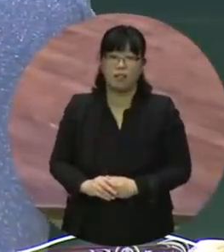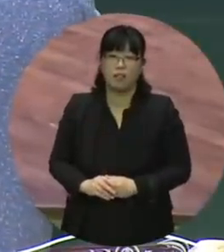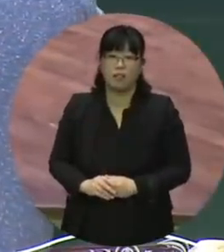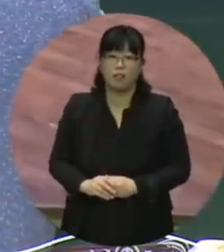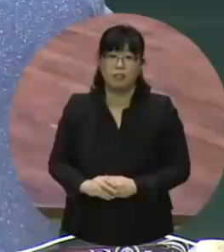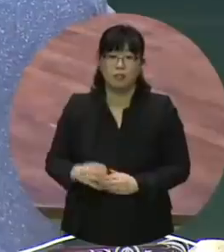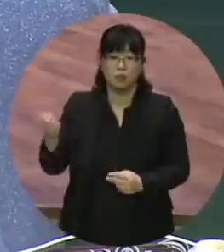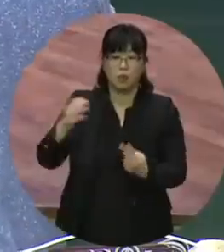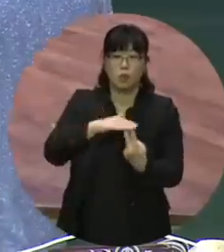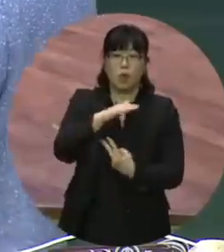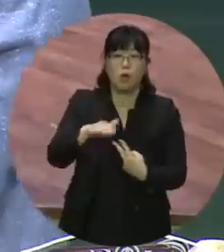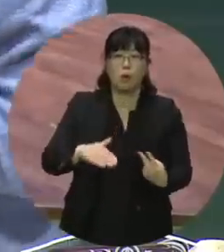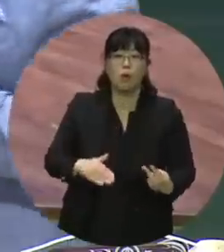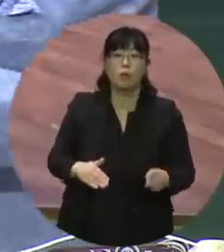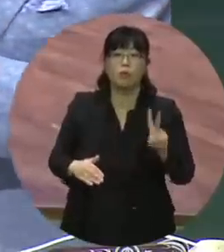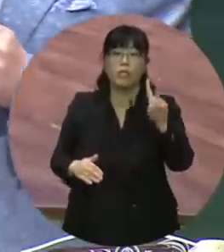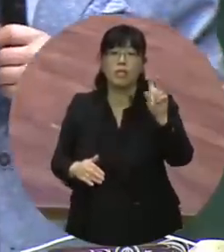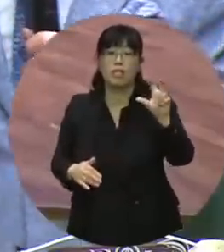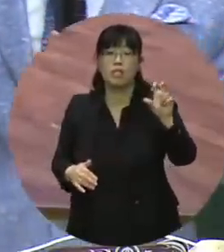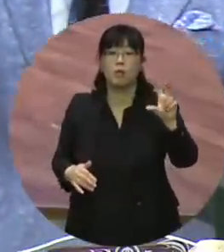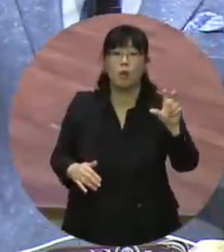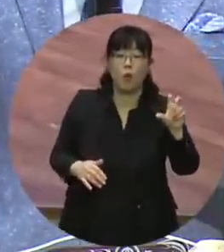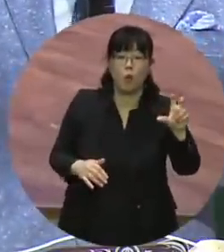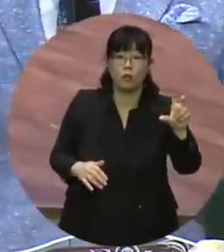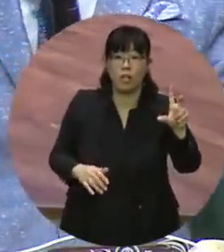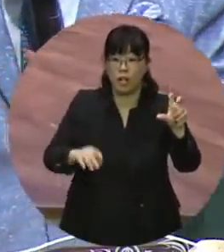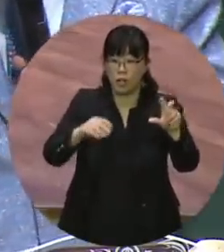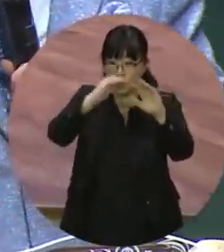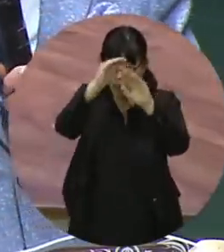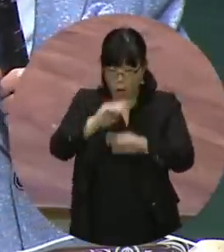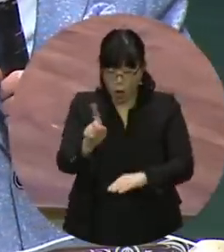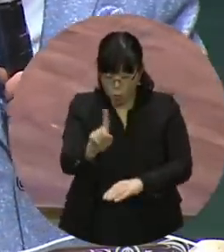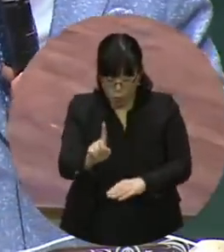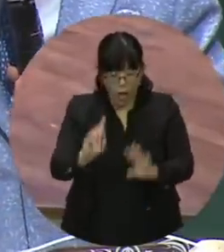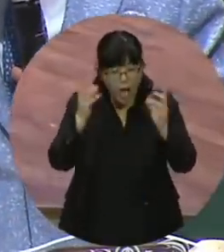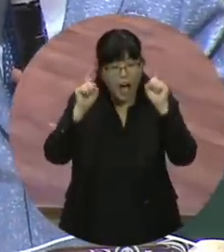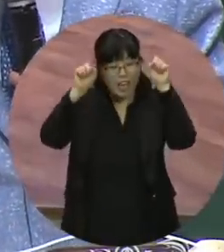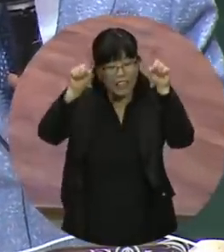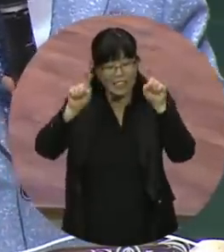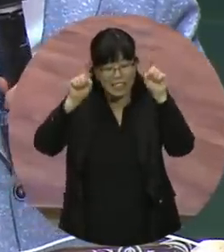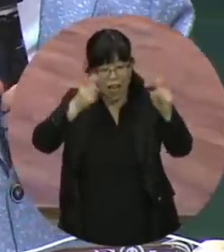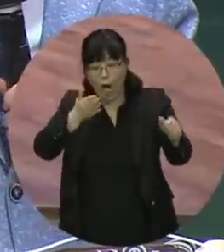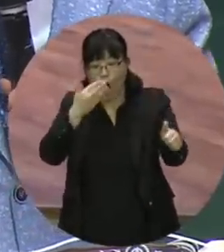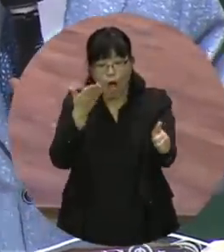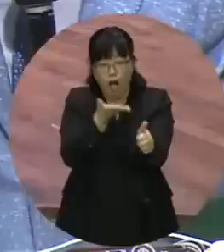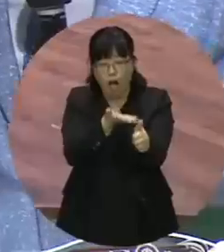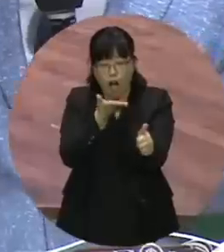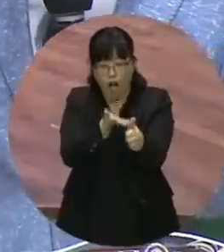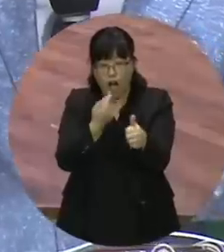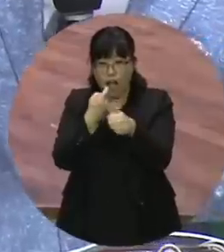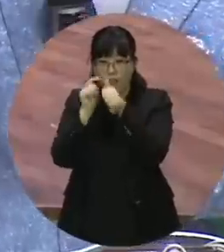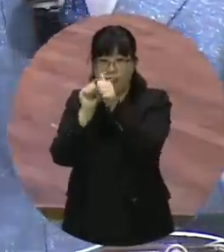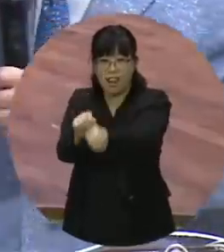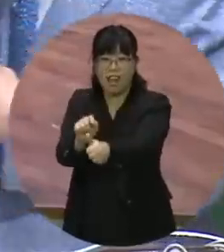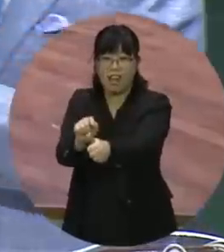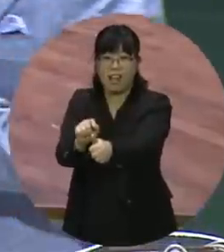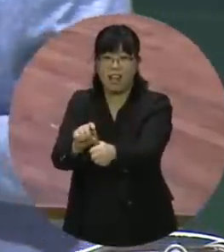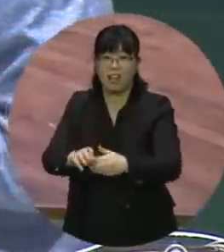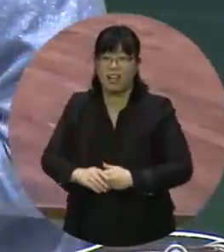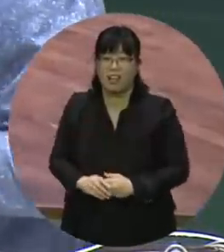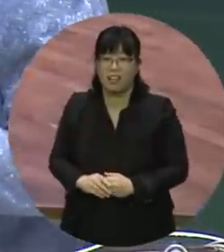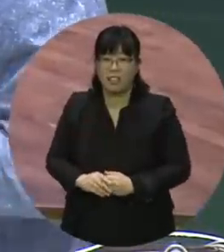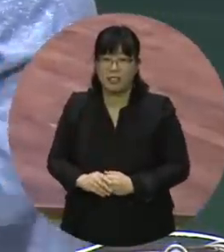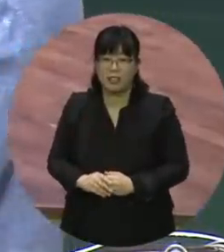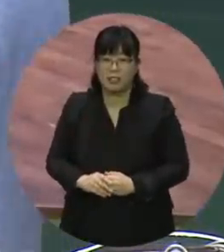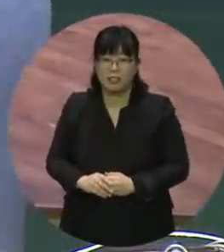15절로 18절 어린 양을 먹이라. 자, 이렇게 이 복음의 확산을 하기 위해서 한마디로 말하면 뭐 이게 뭐예요?